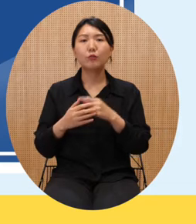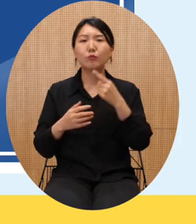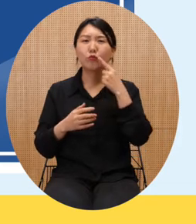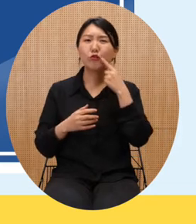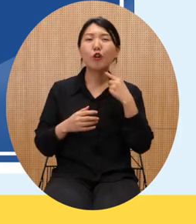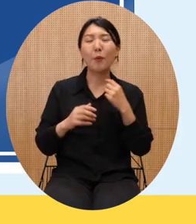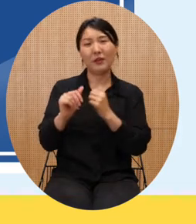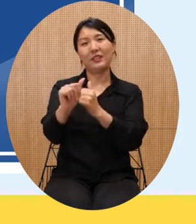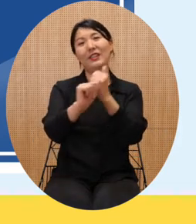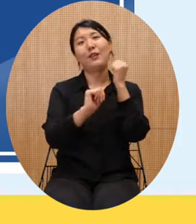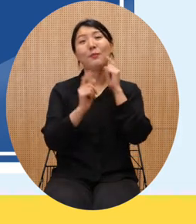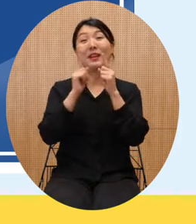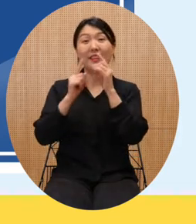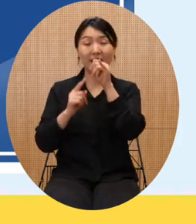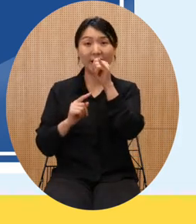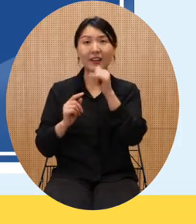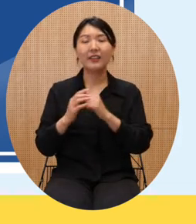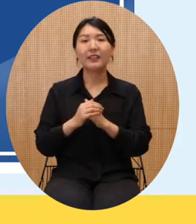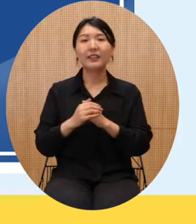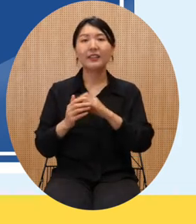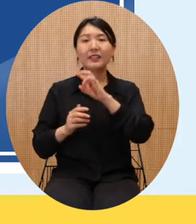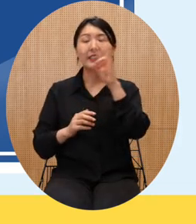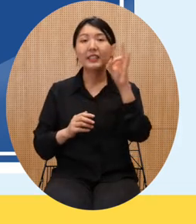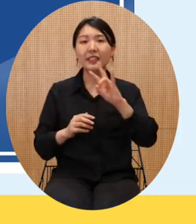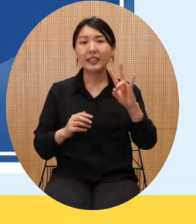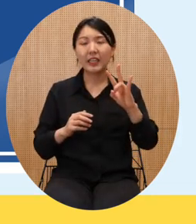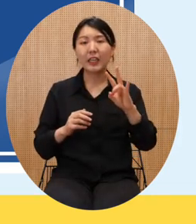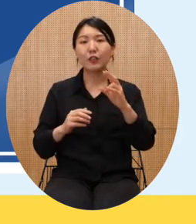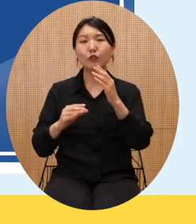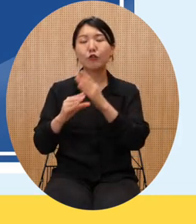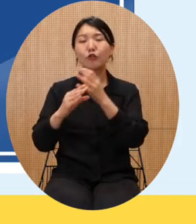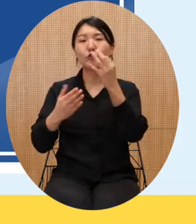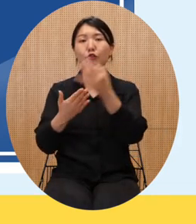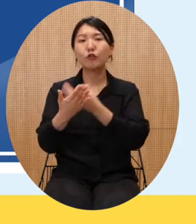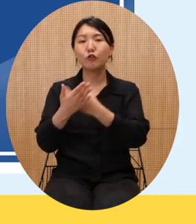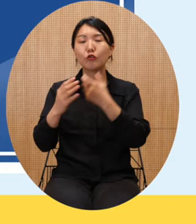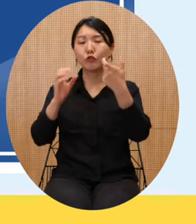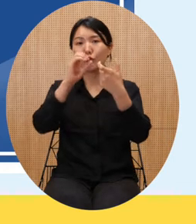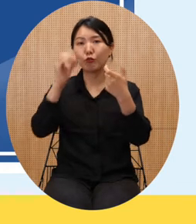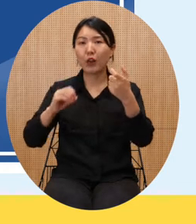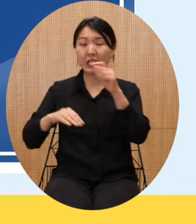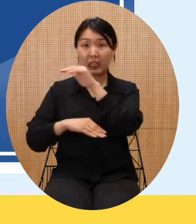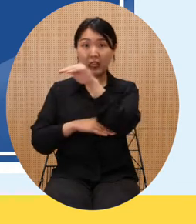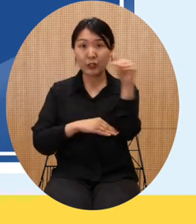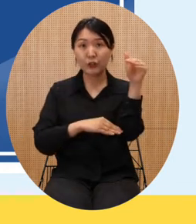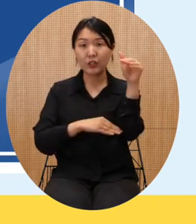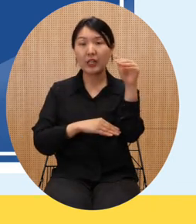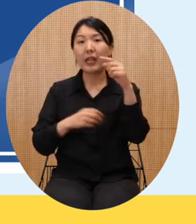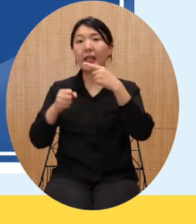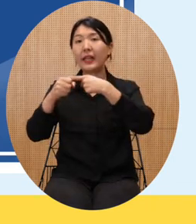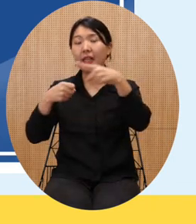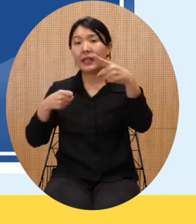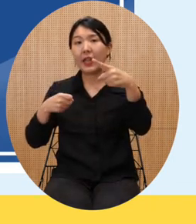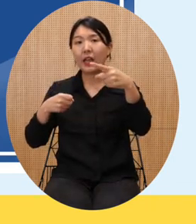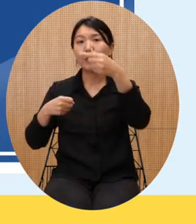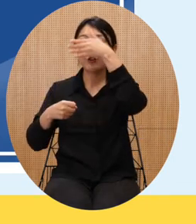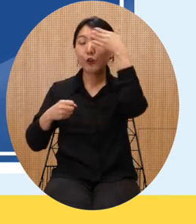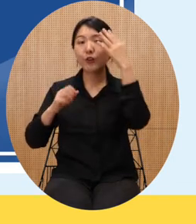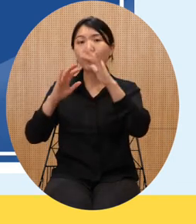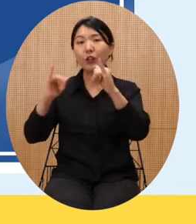뭐 부러우면 지는 거라고 얘기를 하잖아요. 이 시흥시의 중위소득 60%라는 기준이